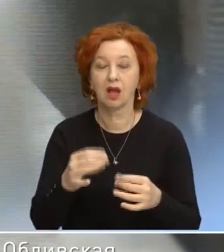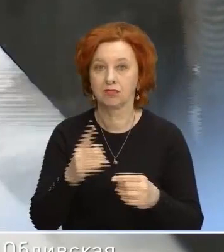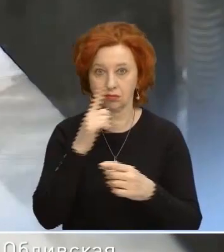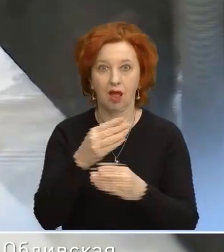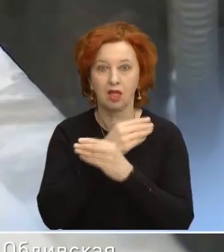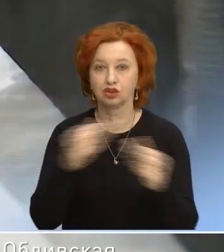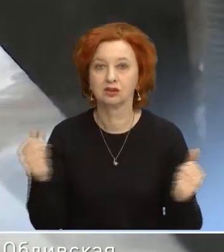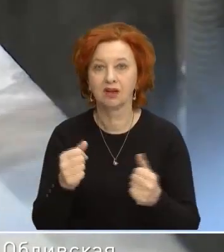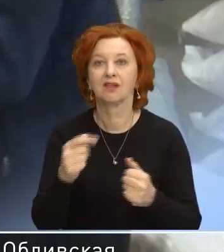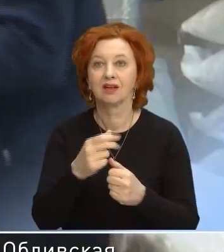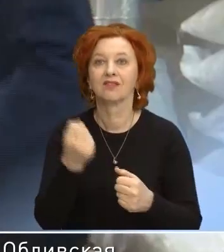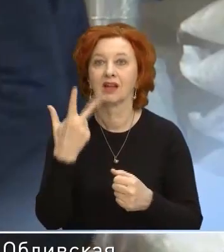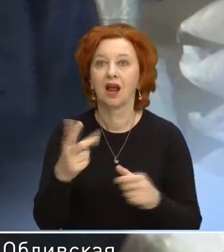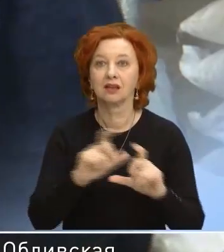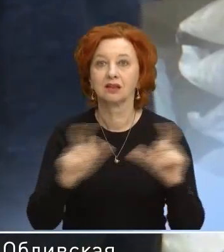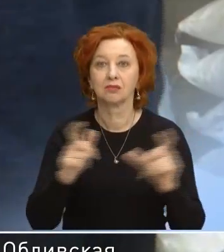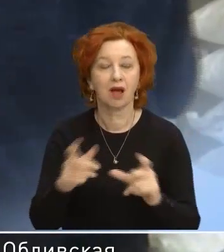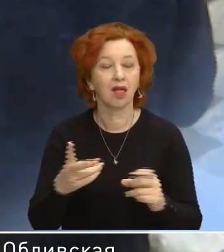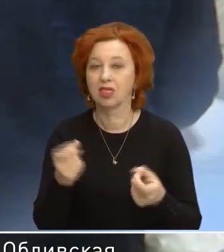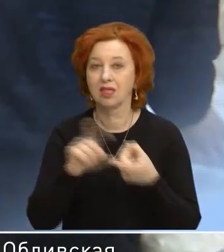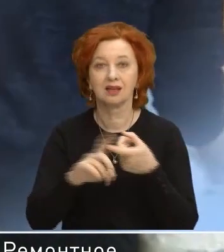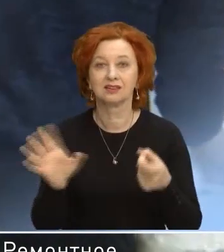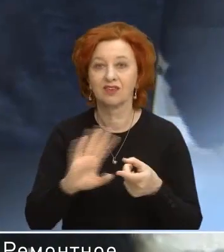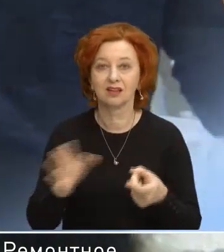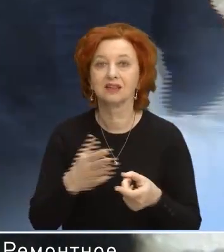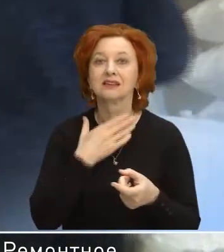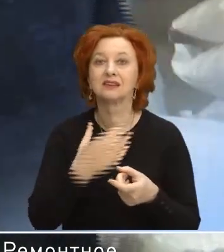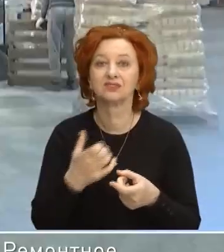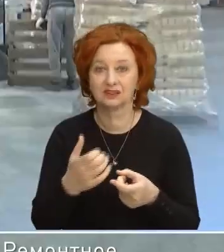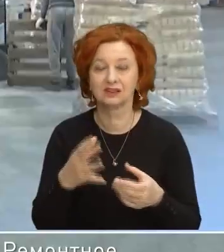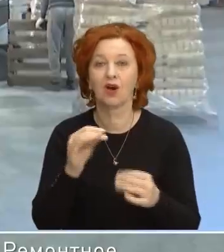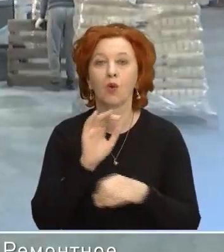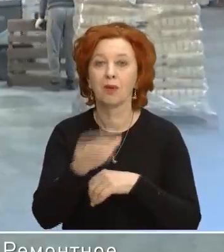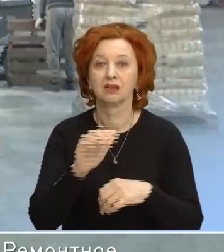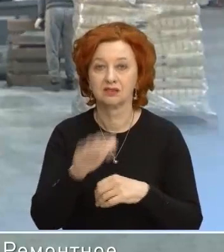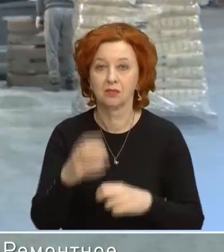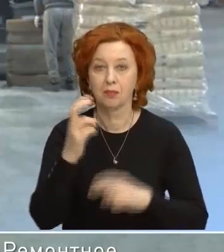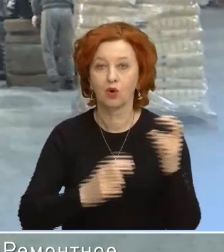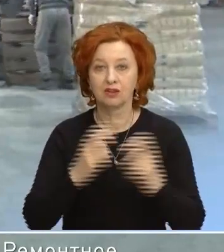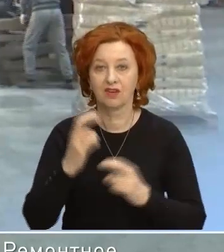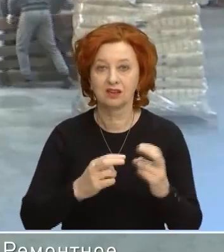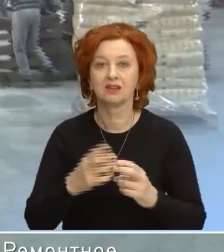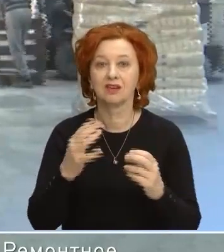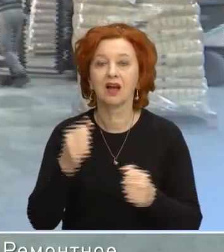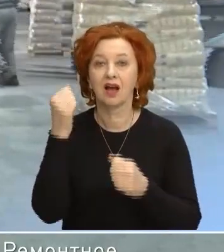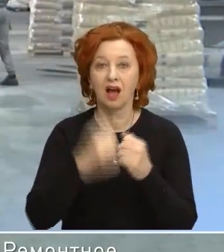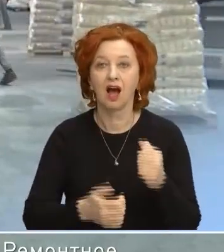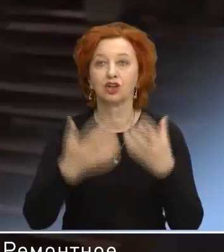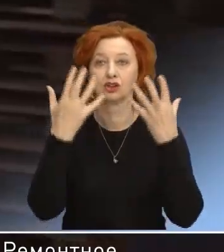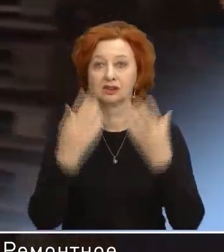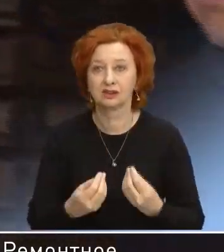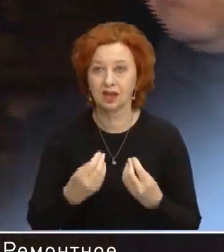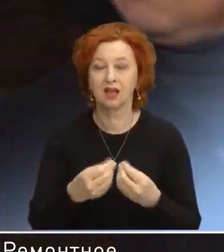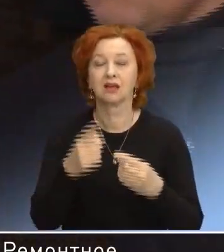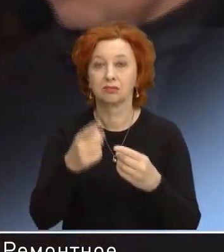исчезновение сахара с прилавков магазинов никак не связано с дефицитом товара у поставщиков и производителей. Каждый день с